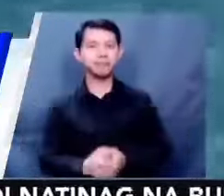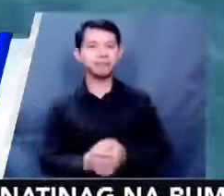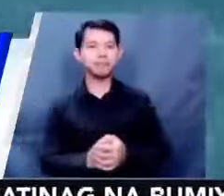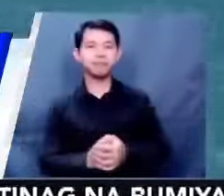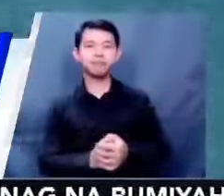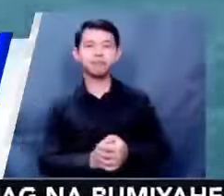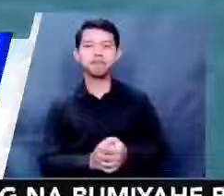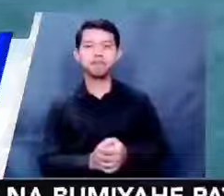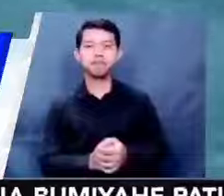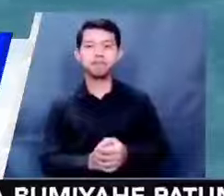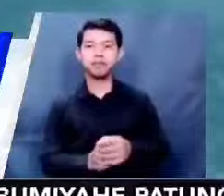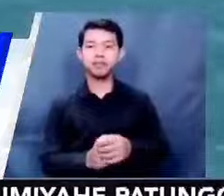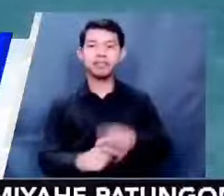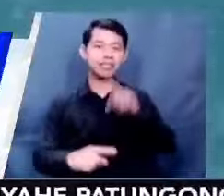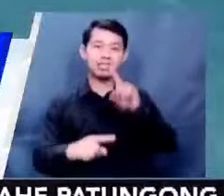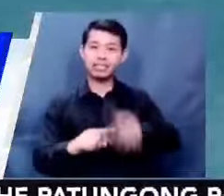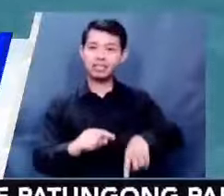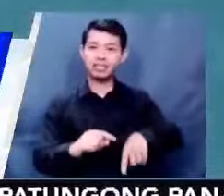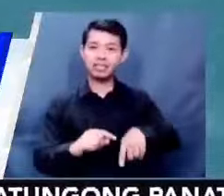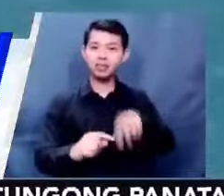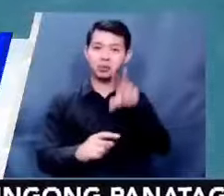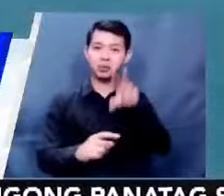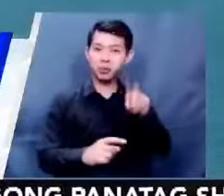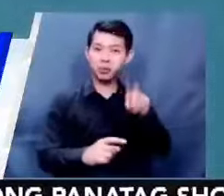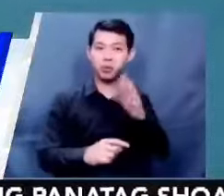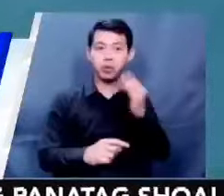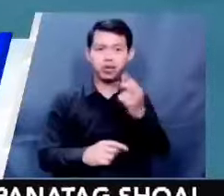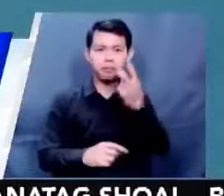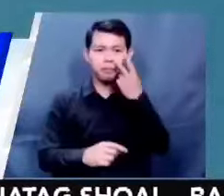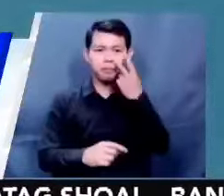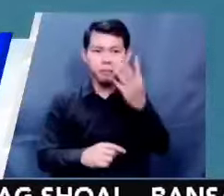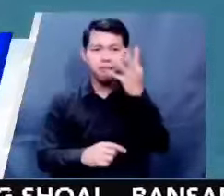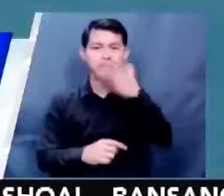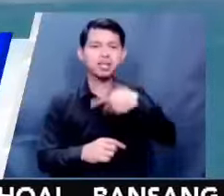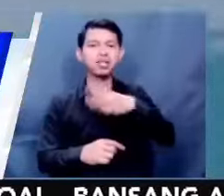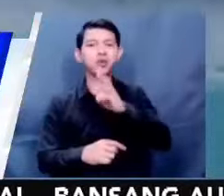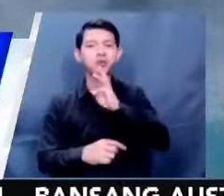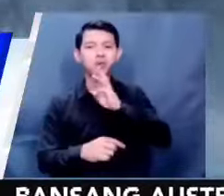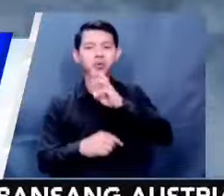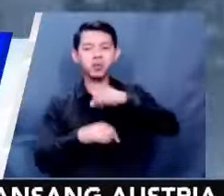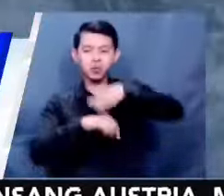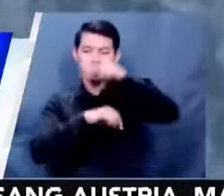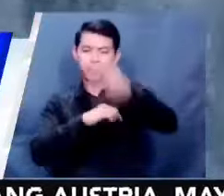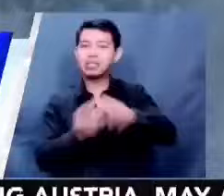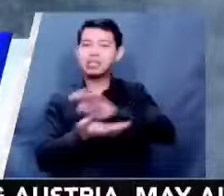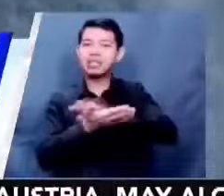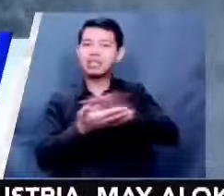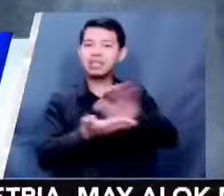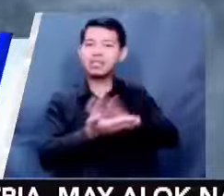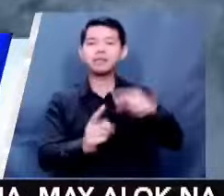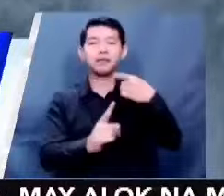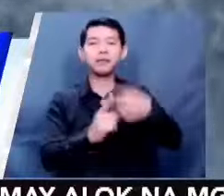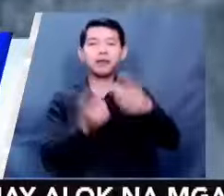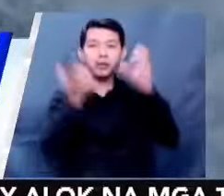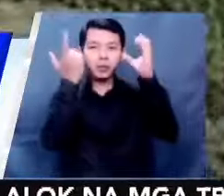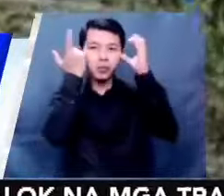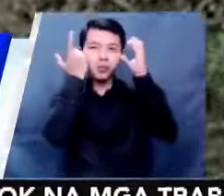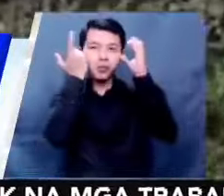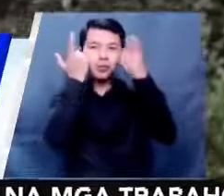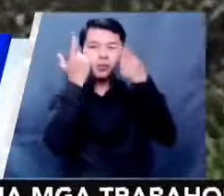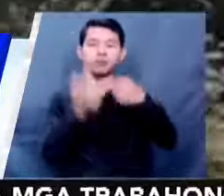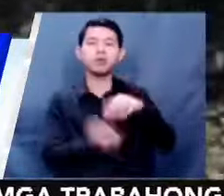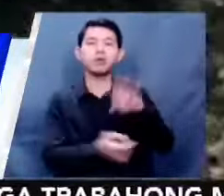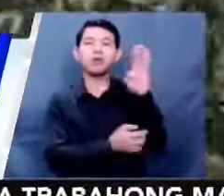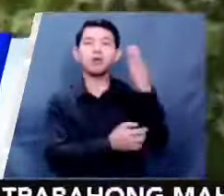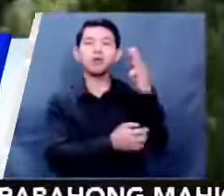babagsakan, ganito kaganda. Bukod sa malinis, malamig din sa mata ang blue-green na kulay ng tubig.